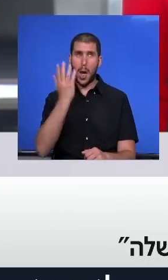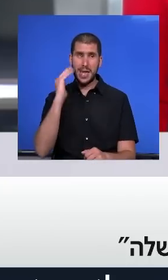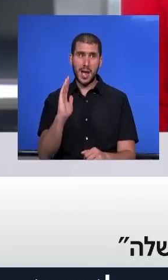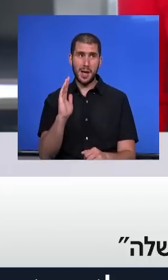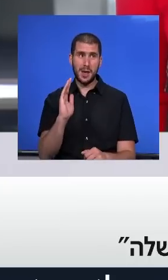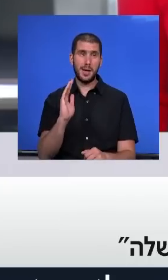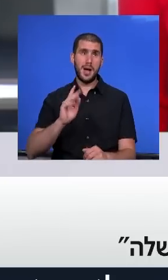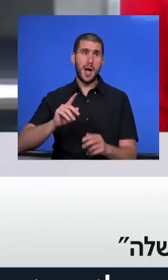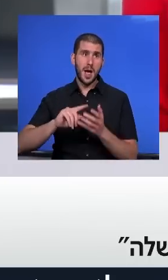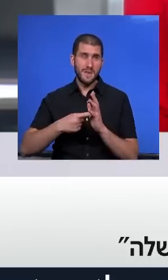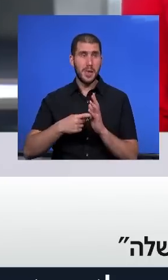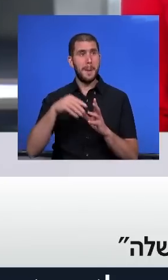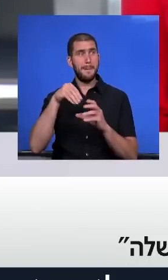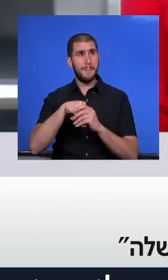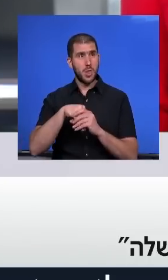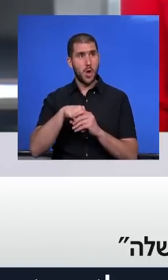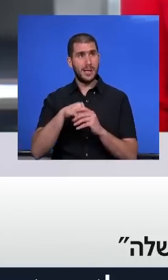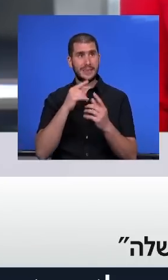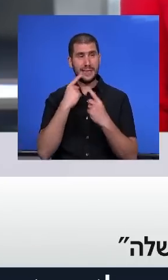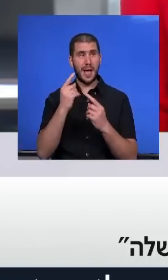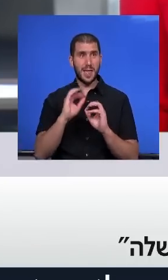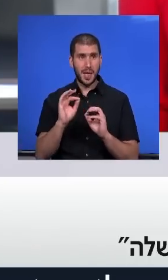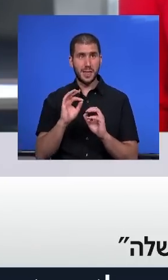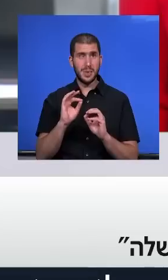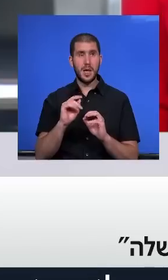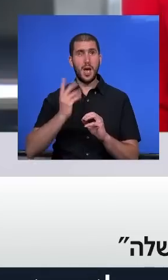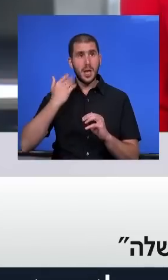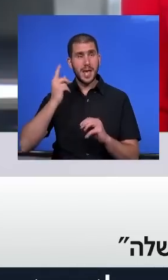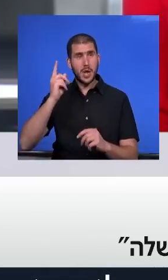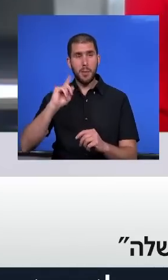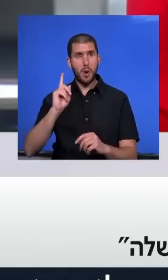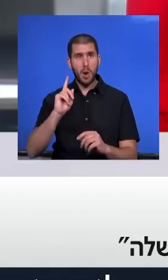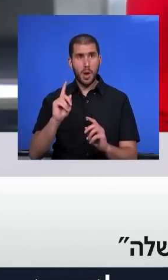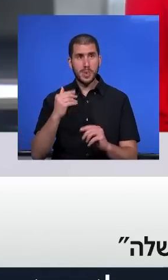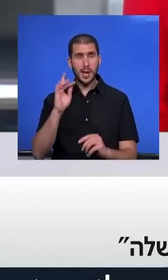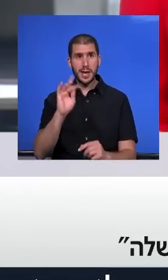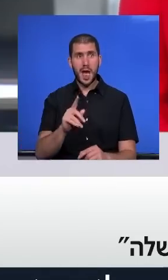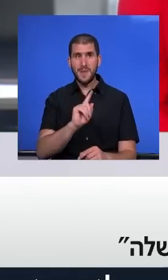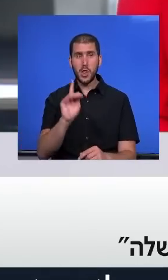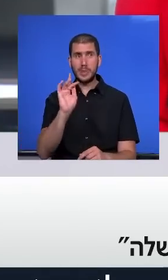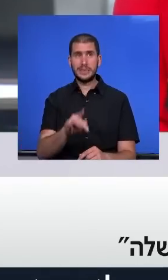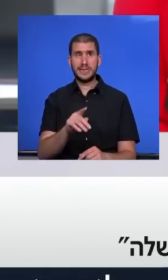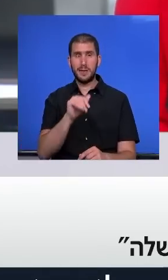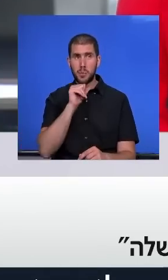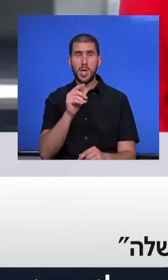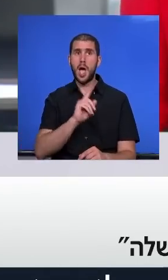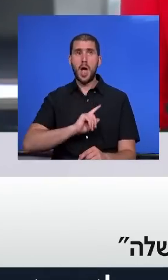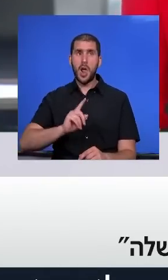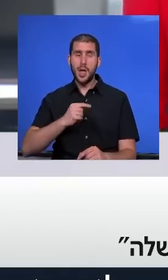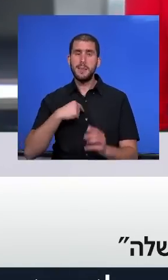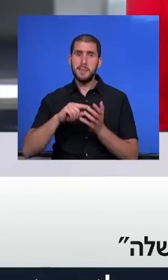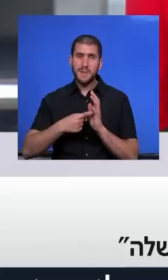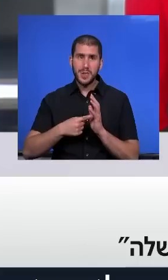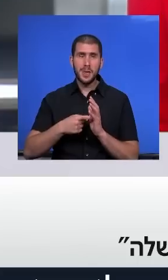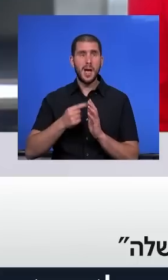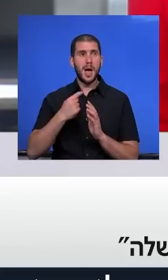כלומר, בתוך השיח עדיין לא הייתה אי התייצבות, אף אחד לא סרב פקודה עדיין. לא, אני בקיא,